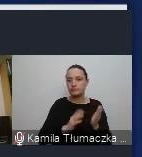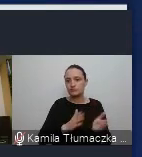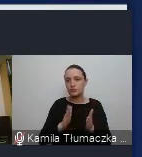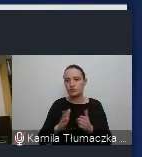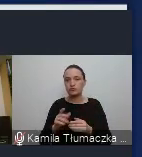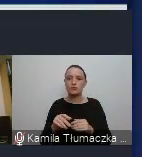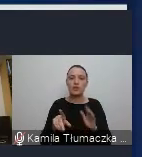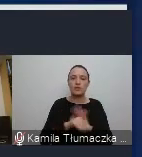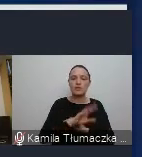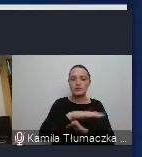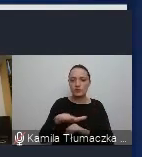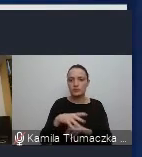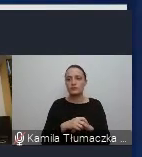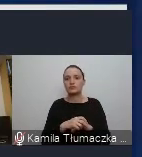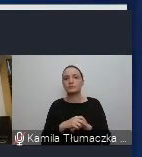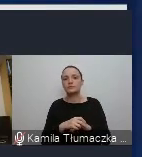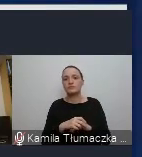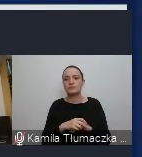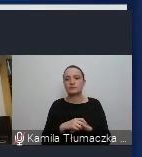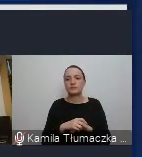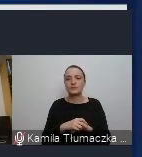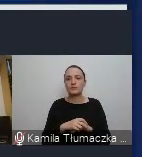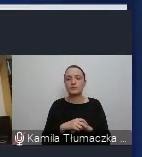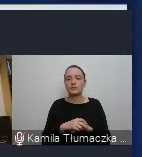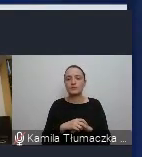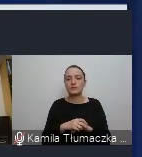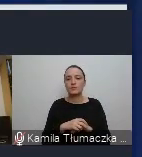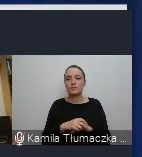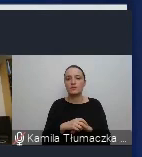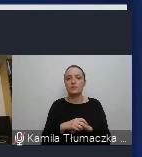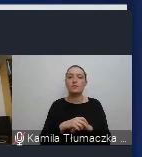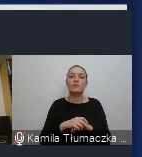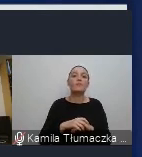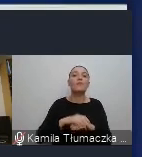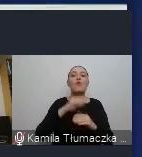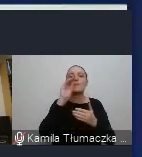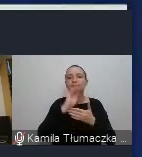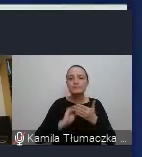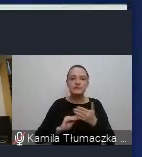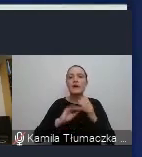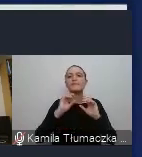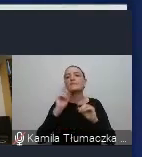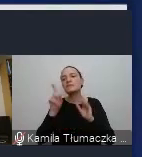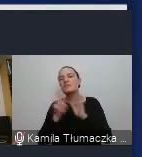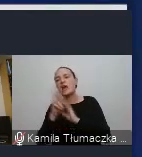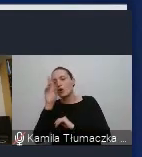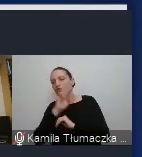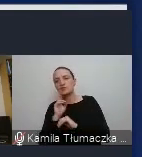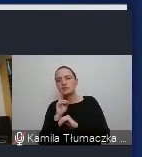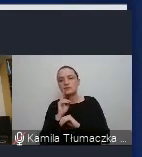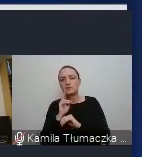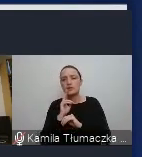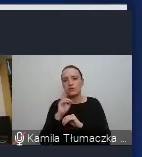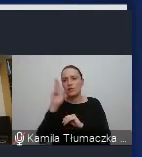do dzieci skierowałam, do grupy logopedycznej. Opisałam, w jaki sposób dla rodzica, bo rodzicowi wyślę tylko